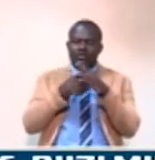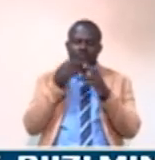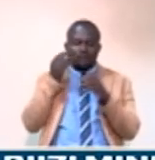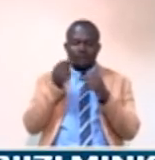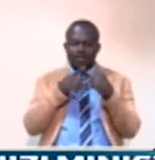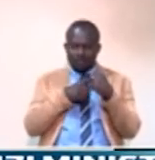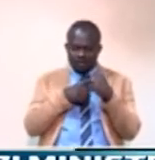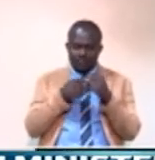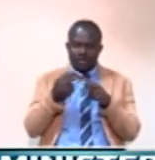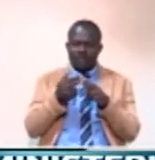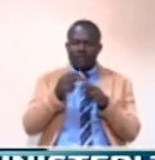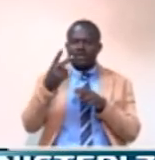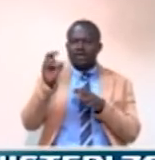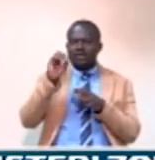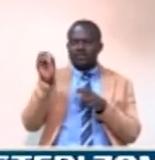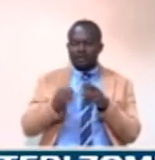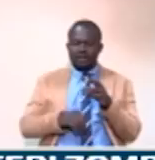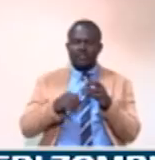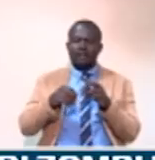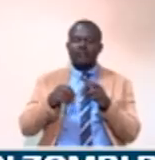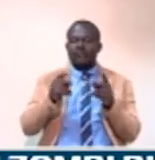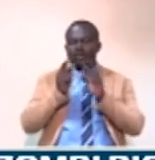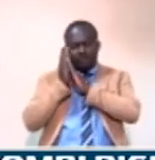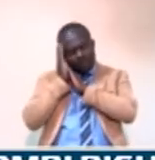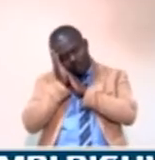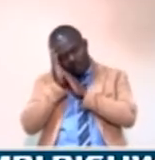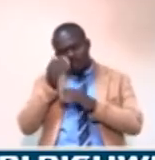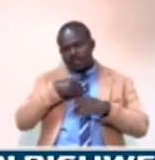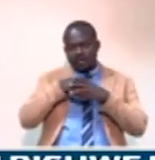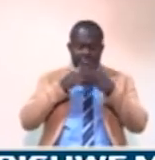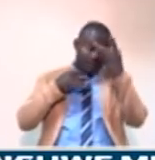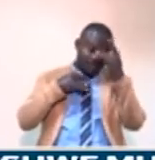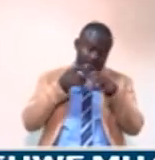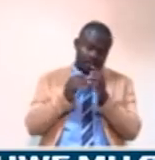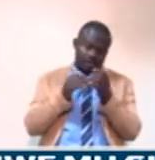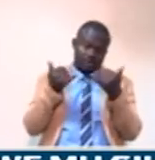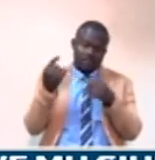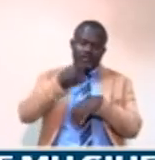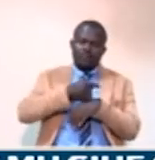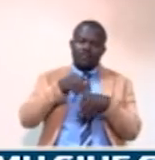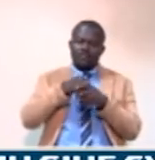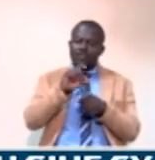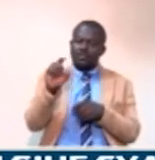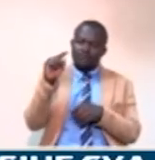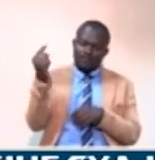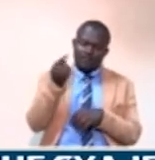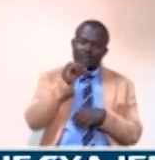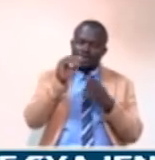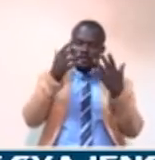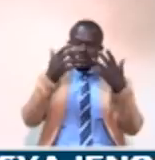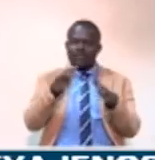nka 20% y'ibitanda dufite nibyo byabaga biriho abarwayi. Ariko uyu munsi mu cyumweru kimwe